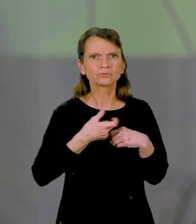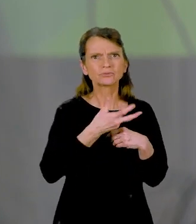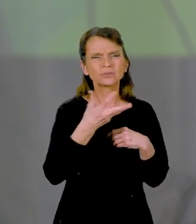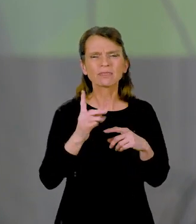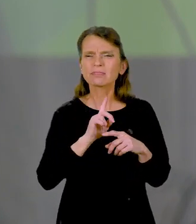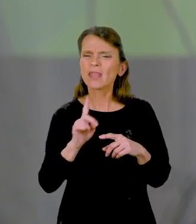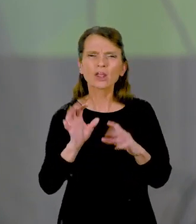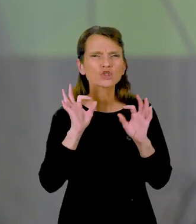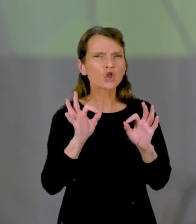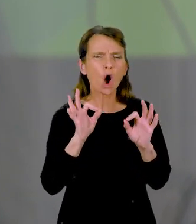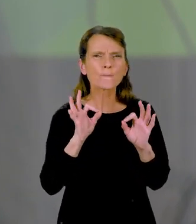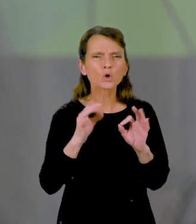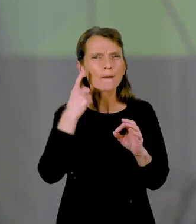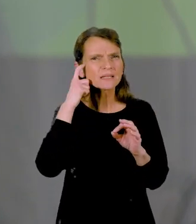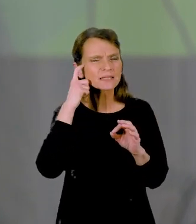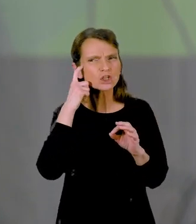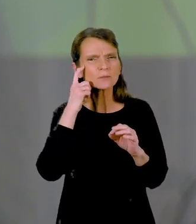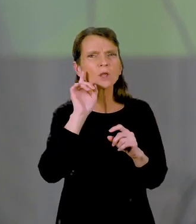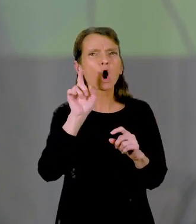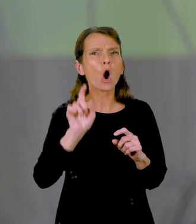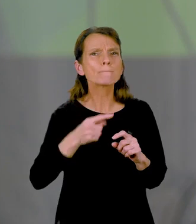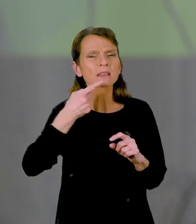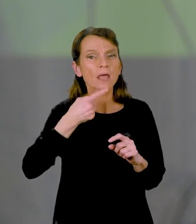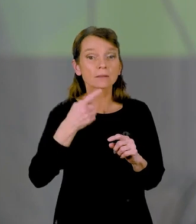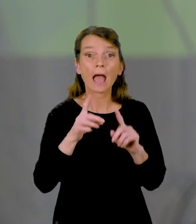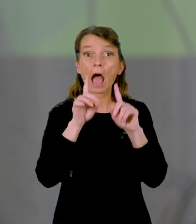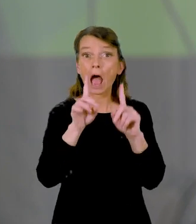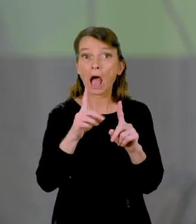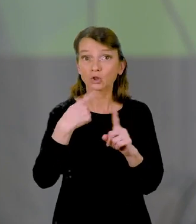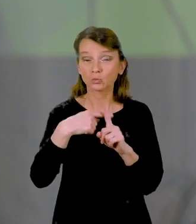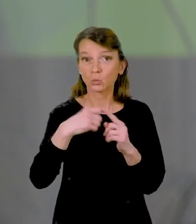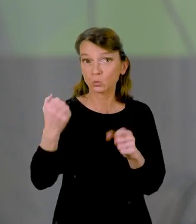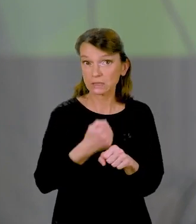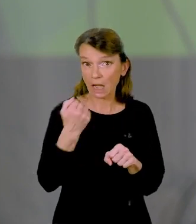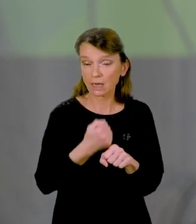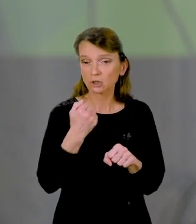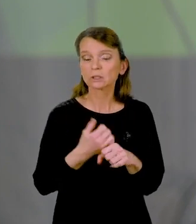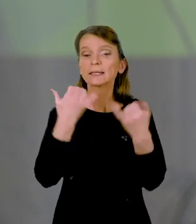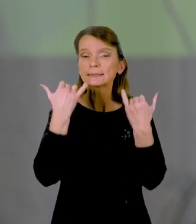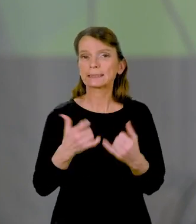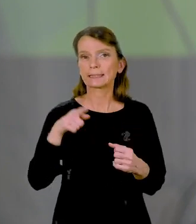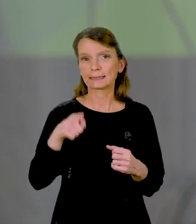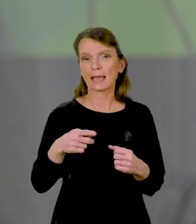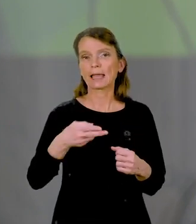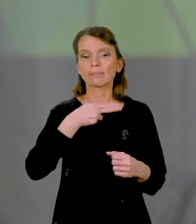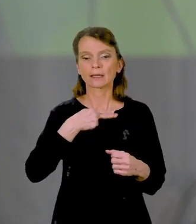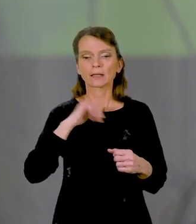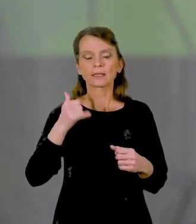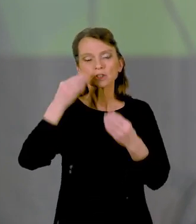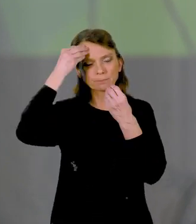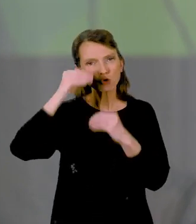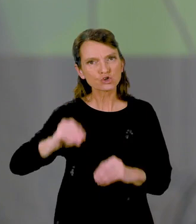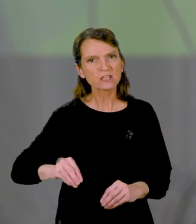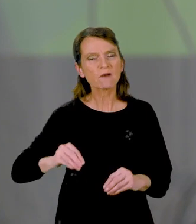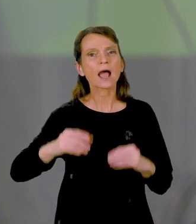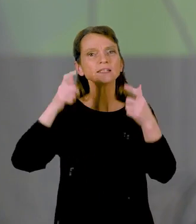neravno dobronamernimi komentarji, a ustrajnostjo je danes nagrada spoštljiva institucija